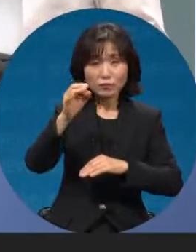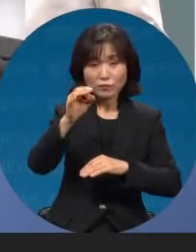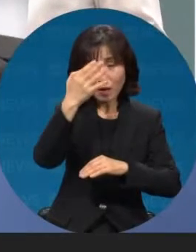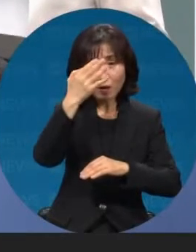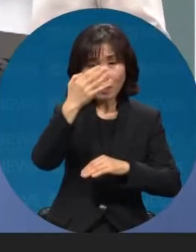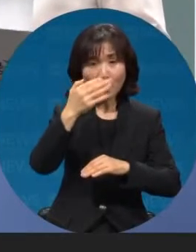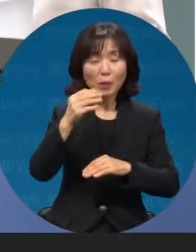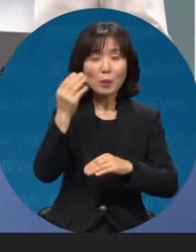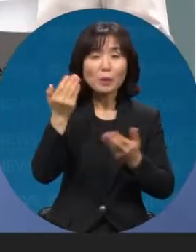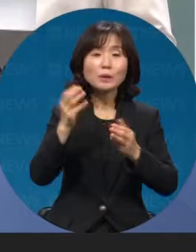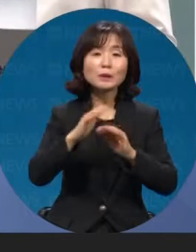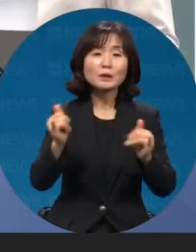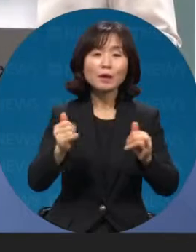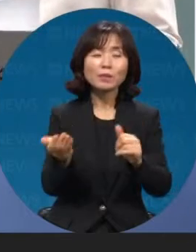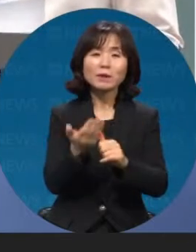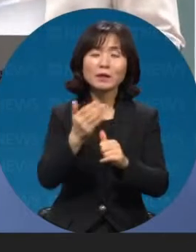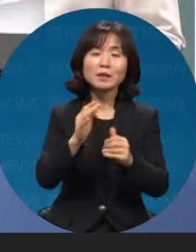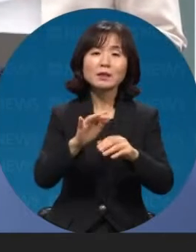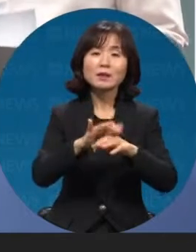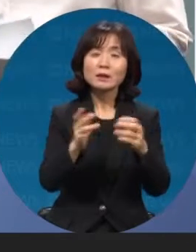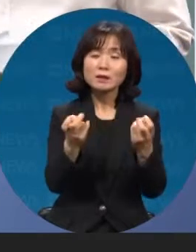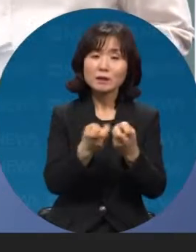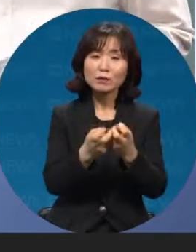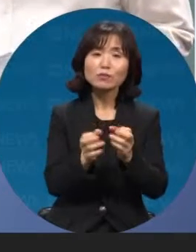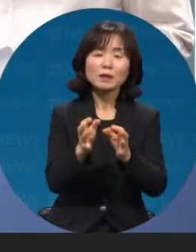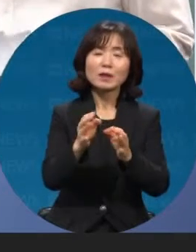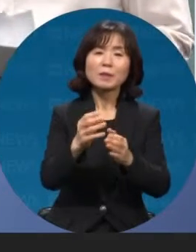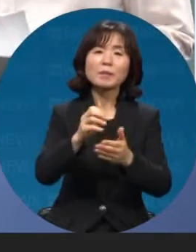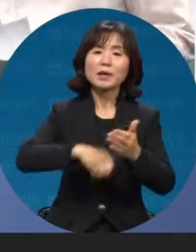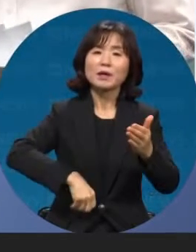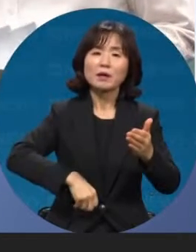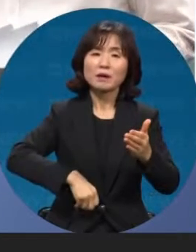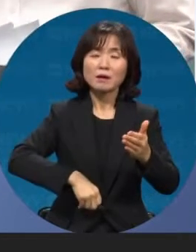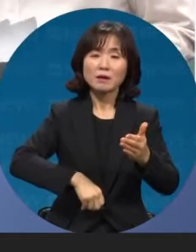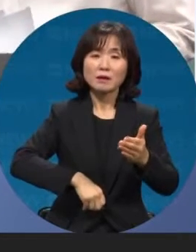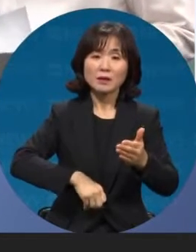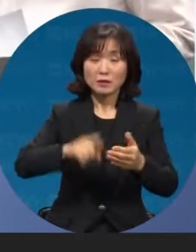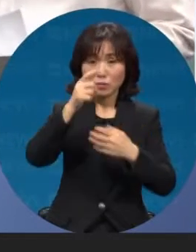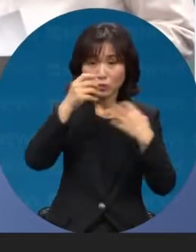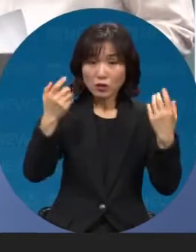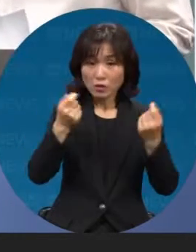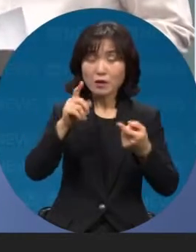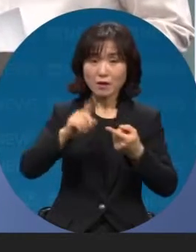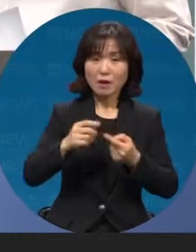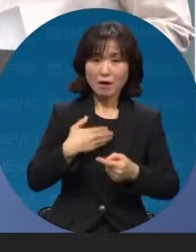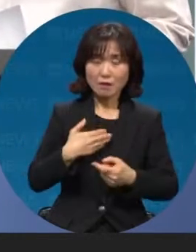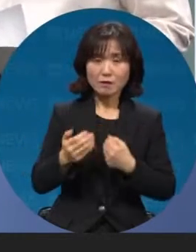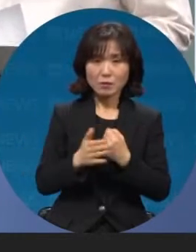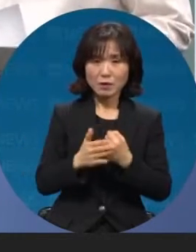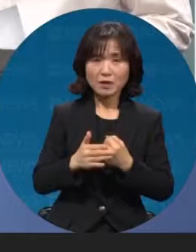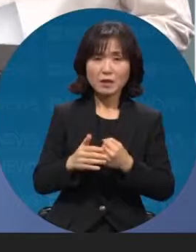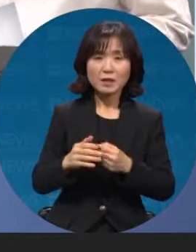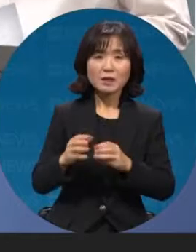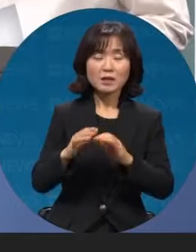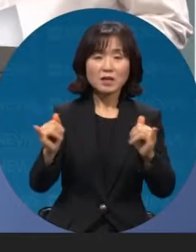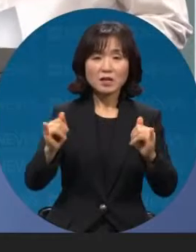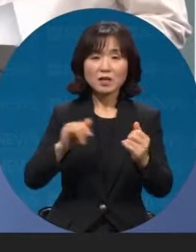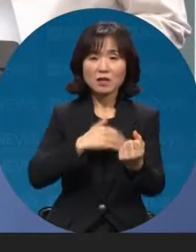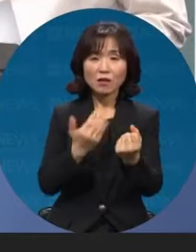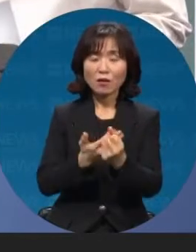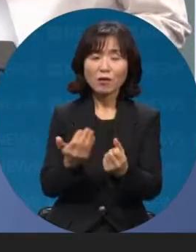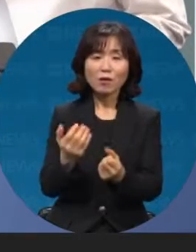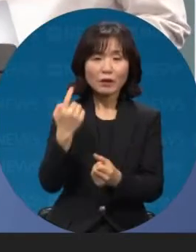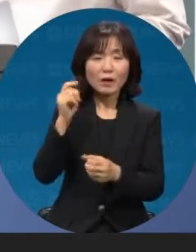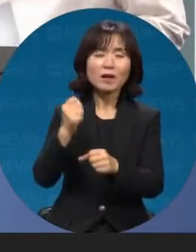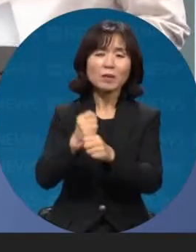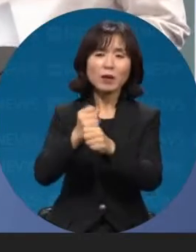키울 만한 대책이 그래도 투자가 빠졌습니다 아바이 급행 정부도 이런 점을 알아서 애초에 이 어깨 배 프로그램에도 1000억